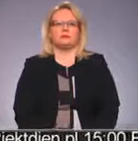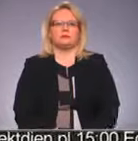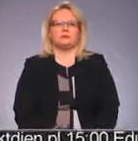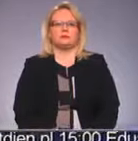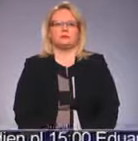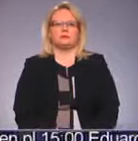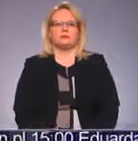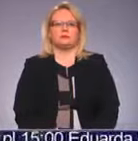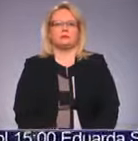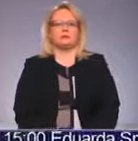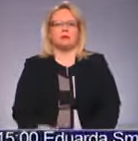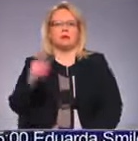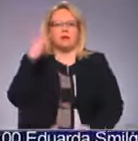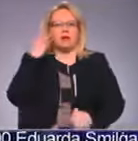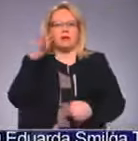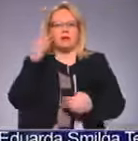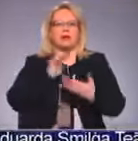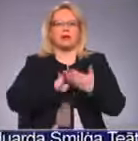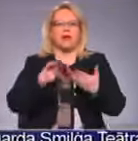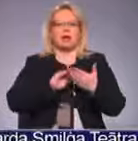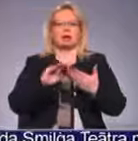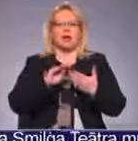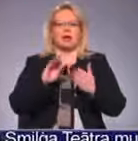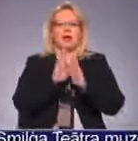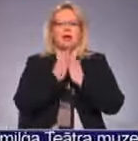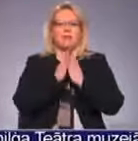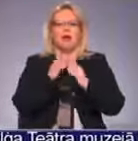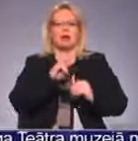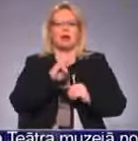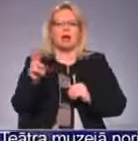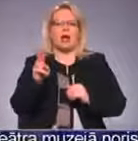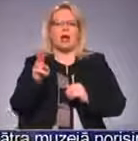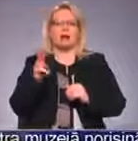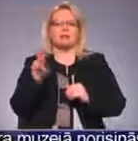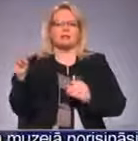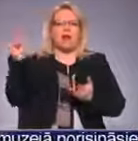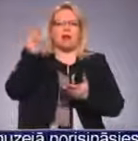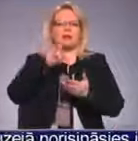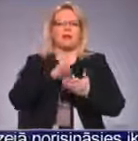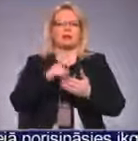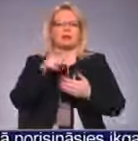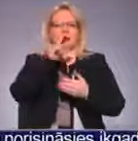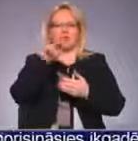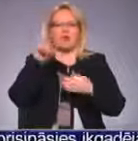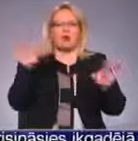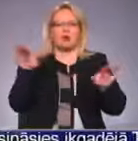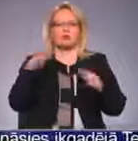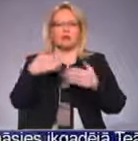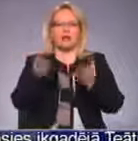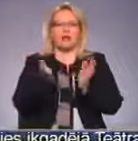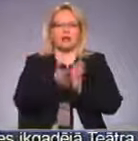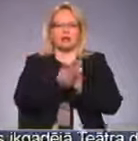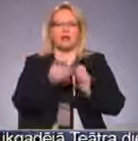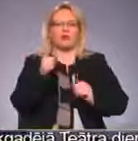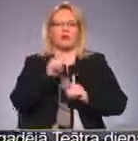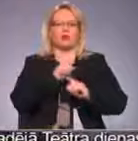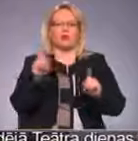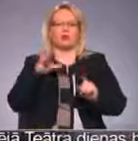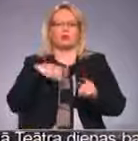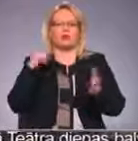super. Amerikāņu rakstnieka Ken Kīzija romāns, kāds pārlaidās par Dzeguzes ligzdu, rakstīts no indiāņu virsaišu skatu punktu un uzreiz